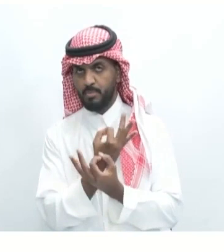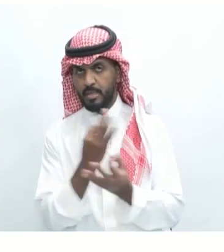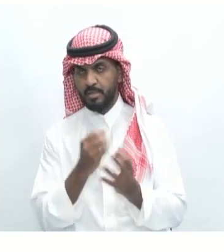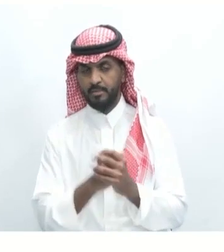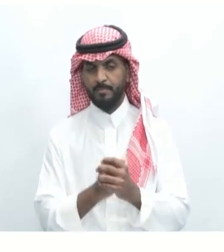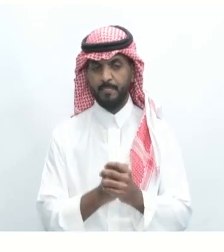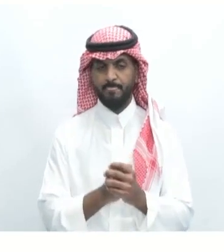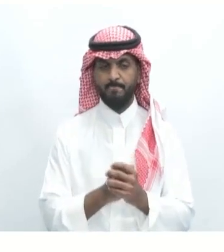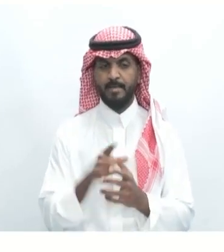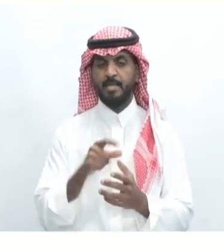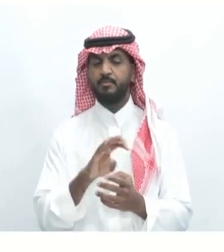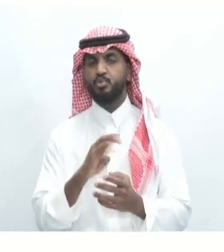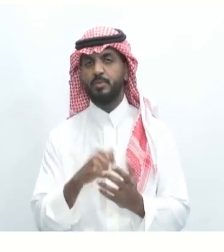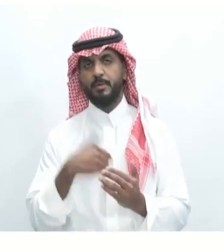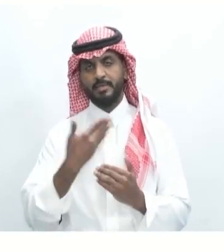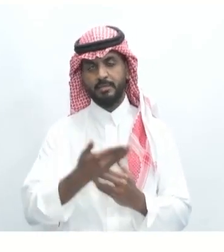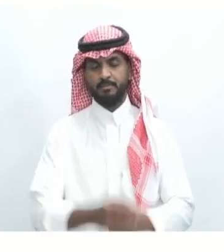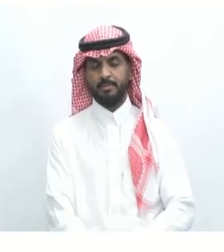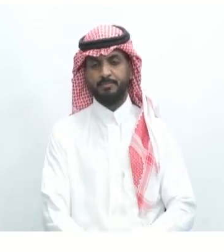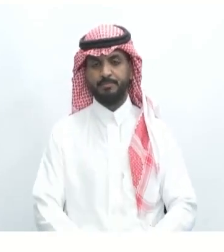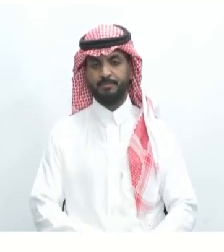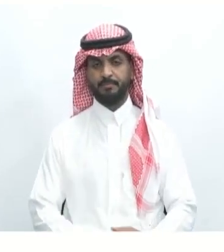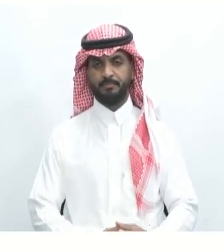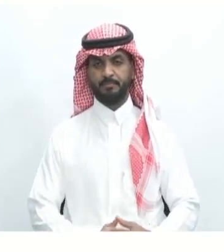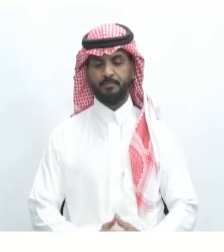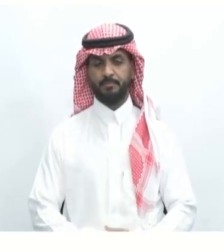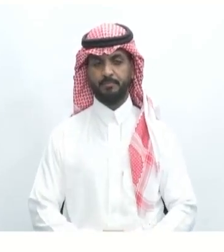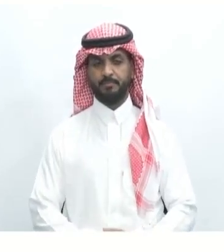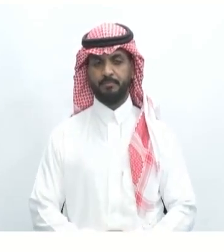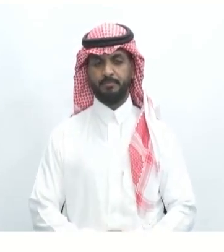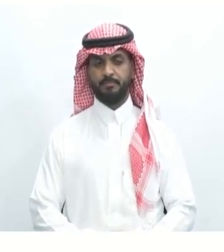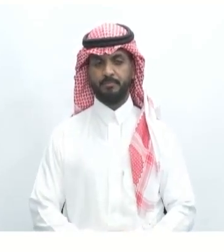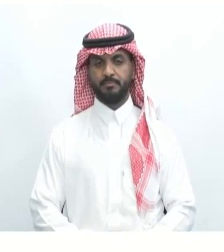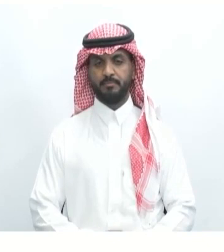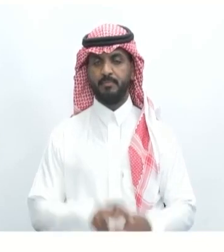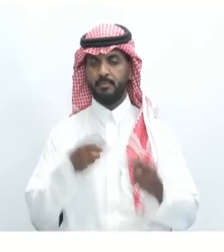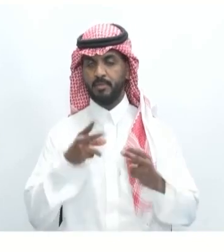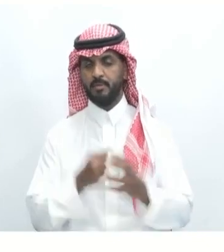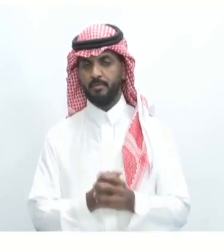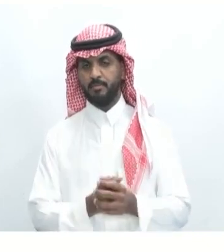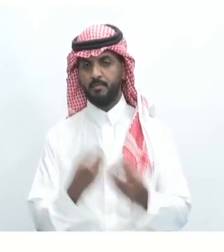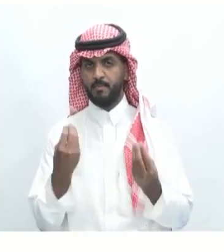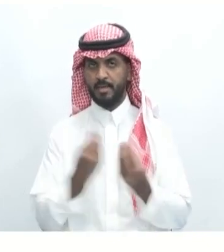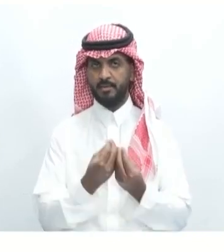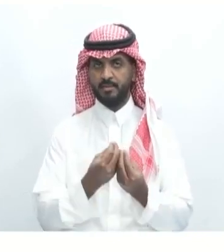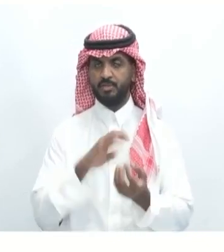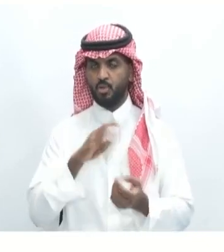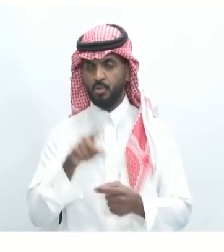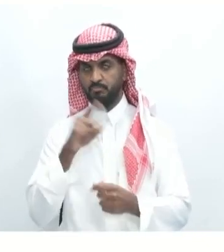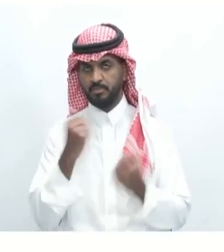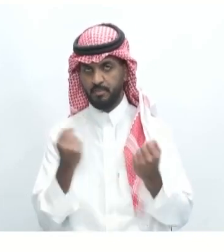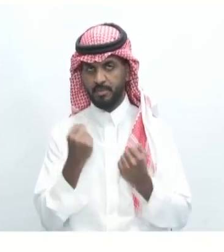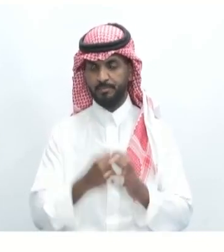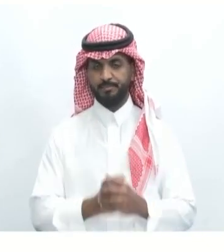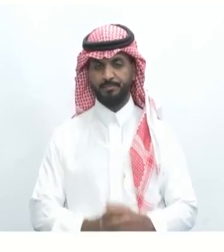معناها الا الا بجمله تاتي ماذا بعدها اذا نبدا معا في ماذا في حل التمارين